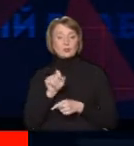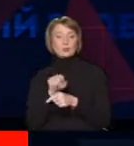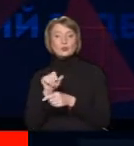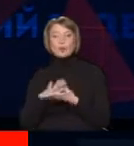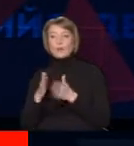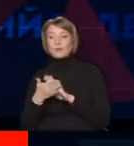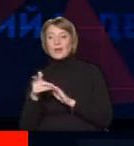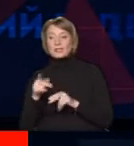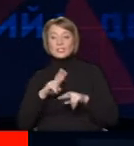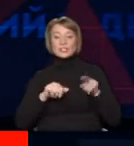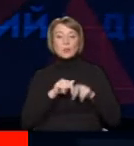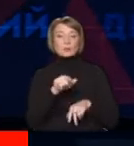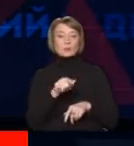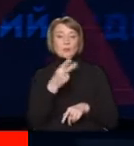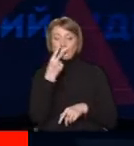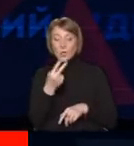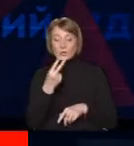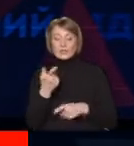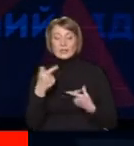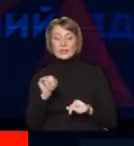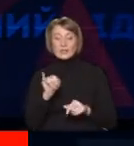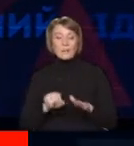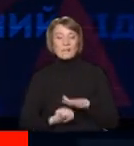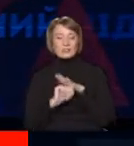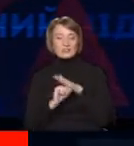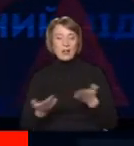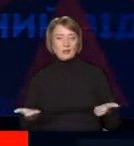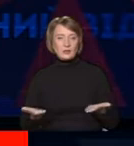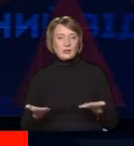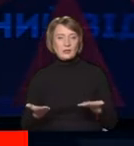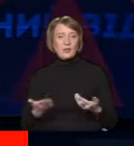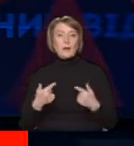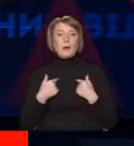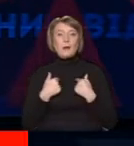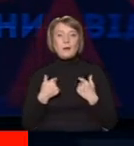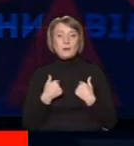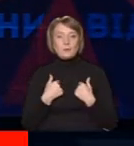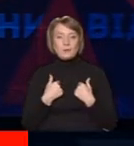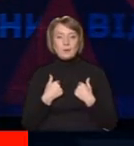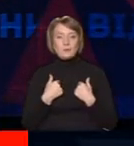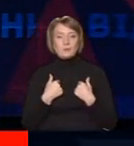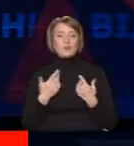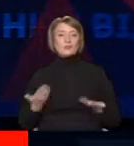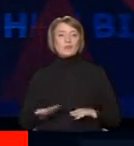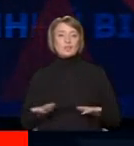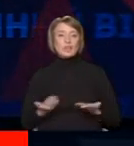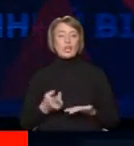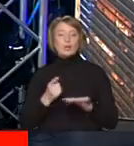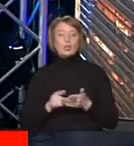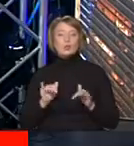забудовниками, то покажіть, де ж всі ці статки. Тому що ще раз кажу, ми нашу антикорупційну риторику доведемо життям. До речі,